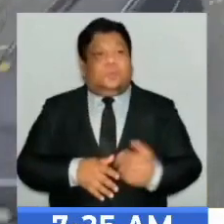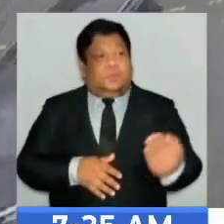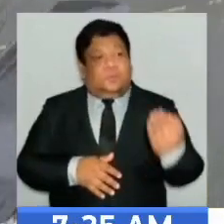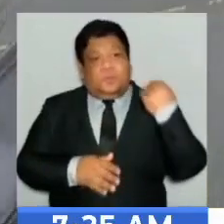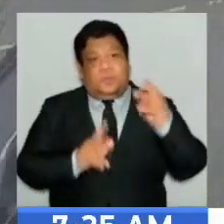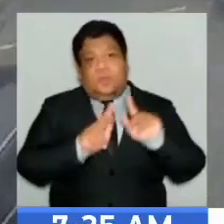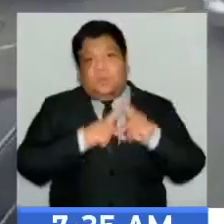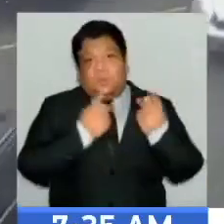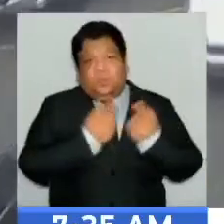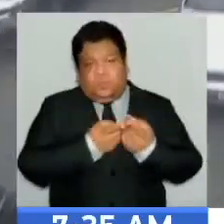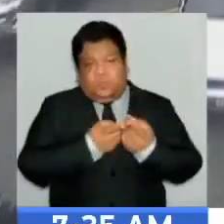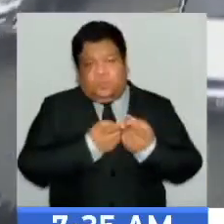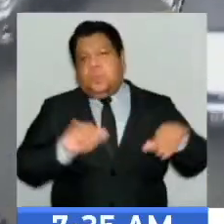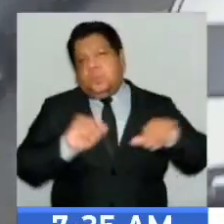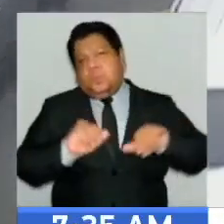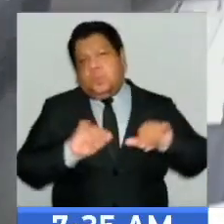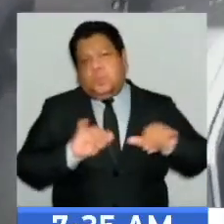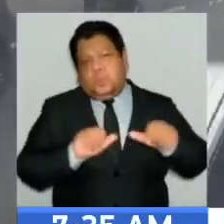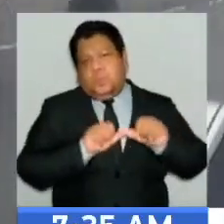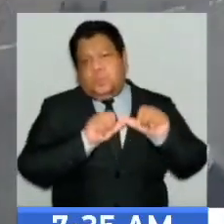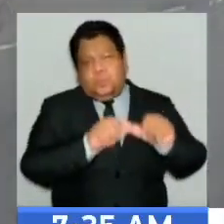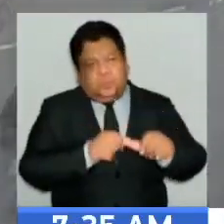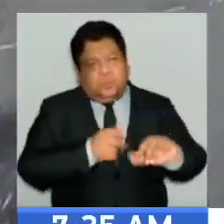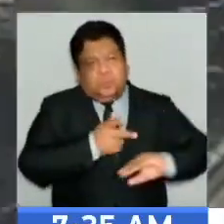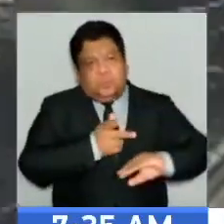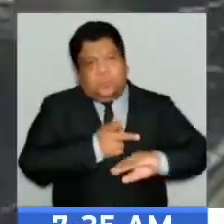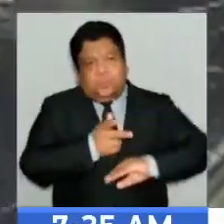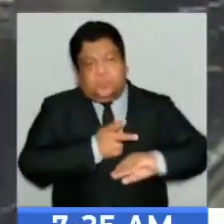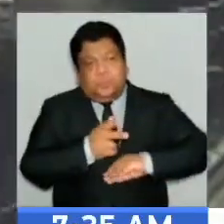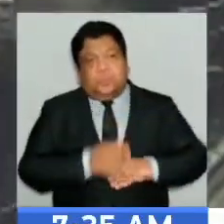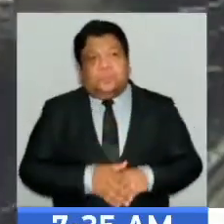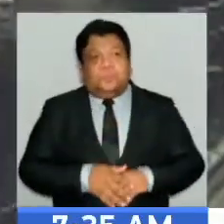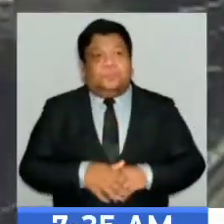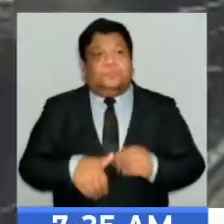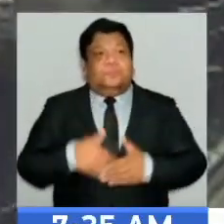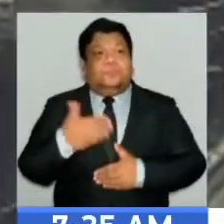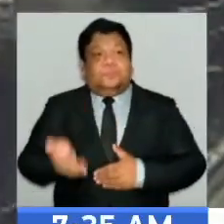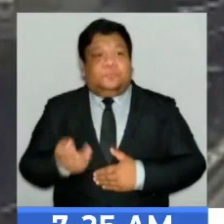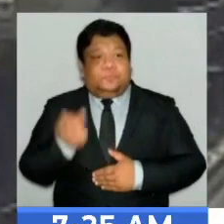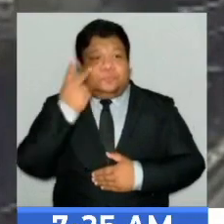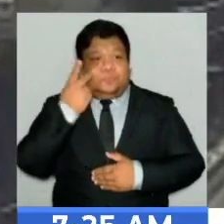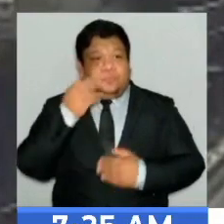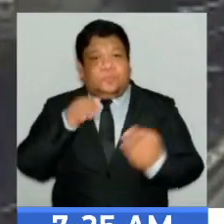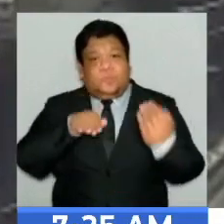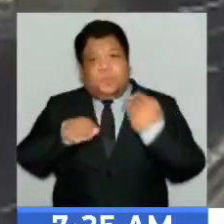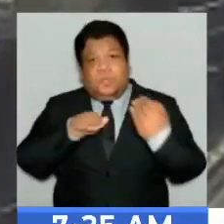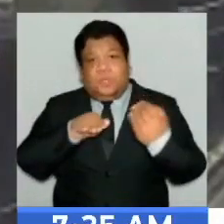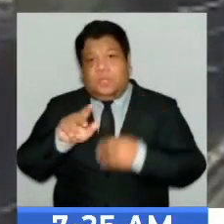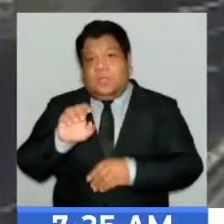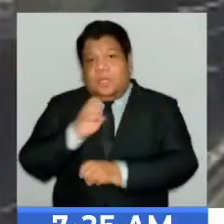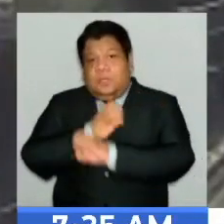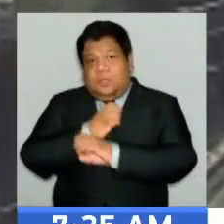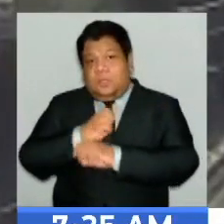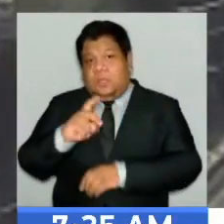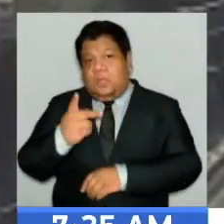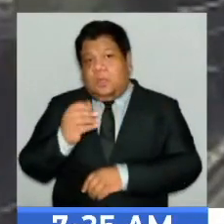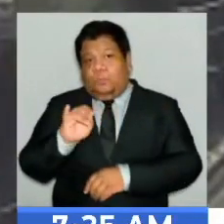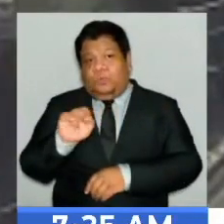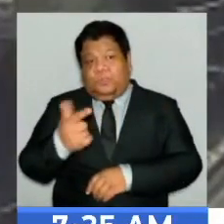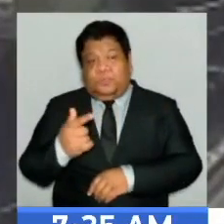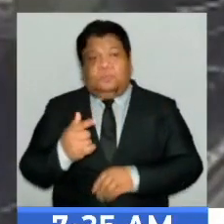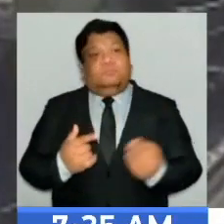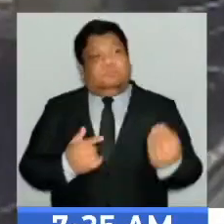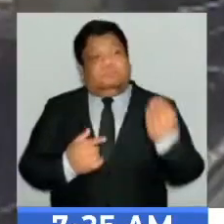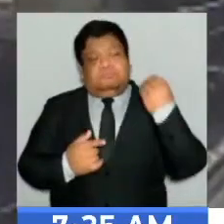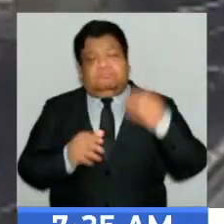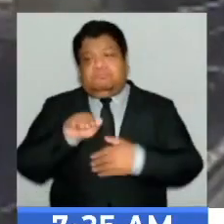pa karami ang mga sasakyan. Tingnan natin dito sa EDSA Kamuning. Kaliwa, pa monumento, walang problema. Aba, madalang